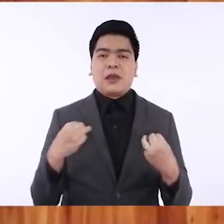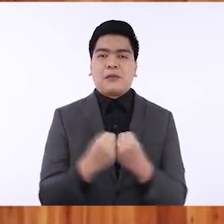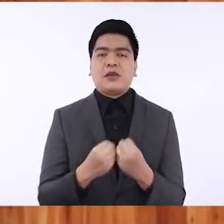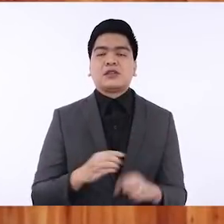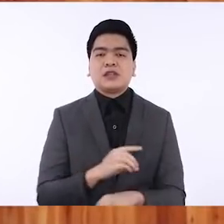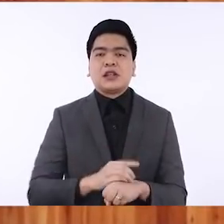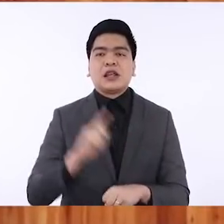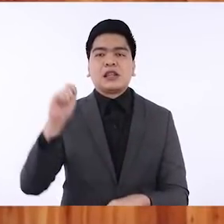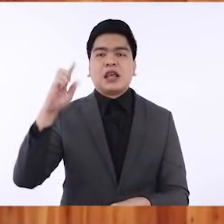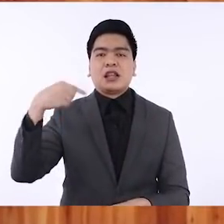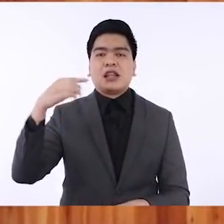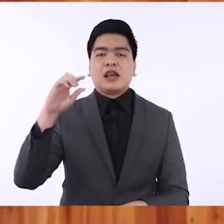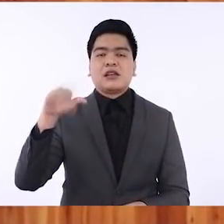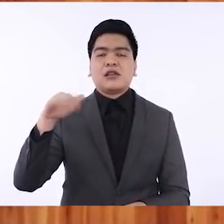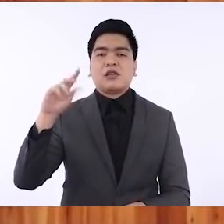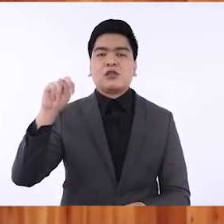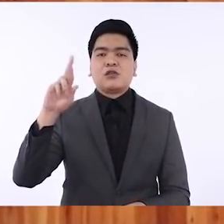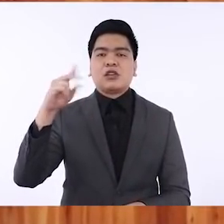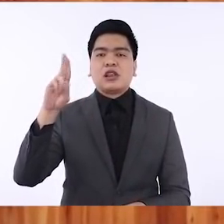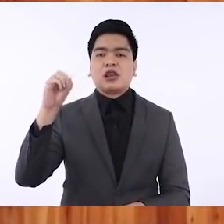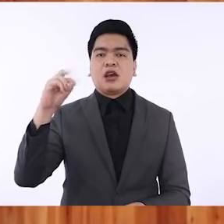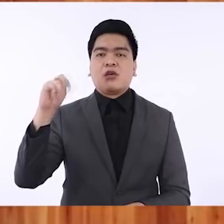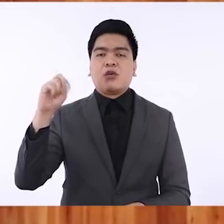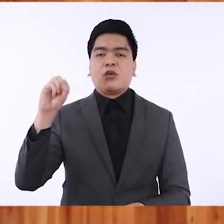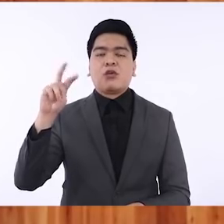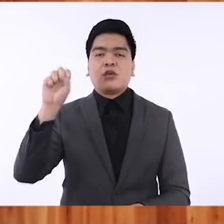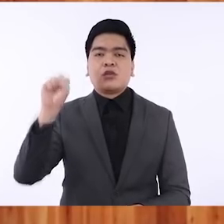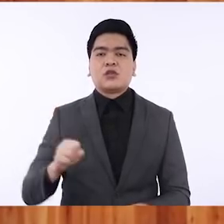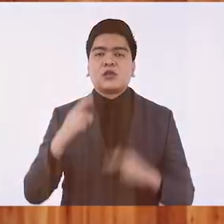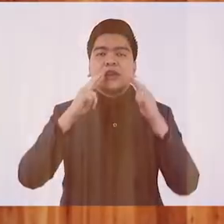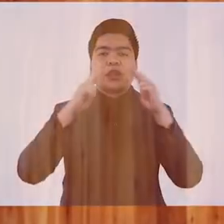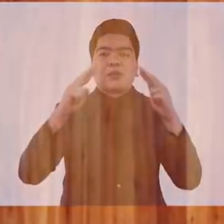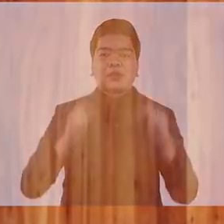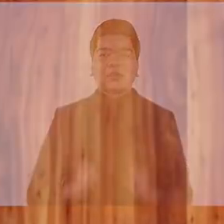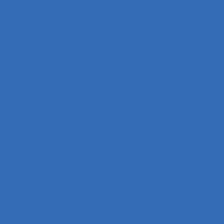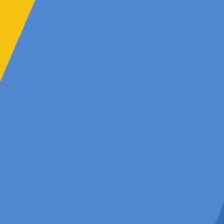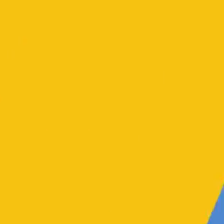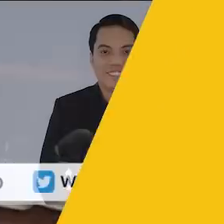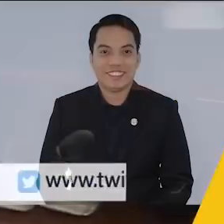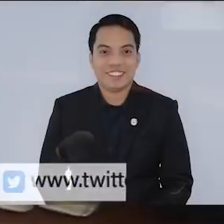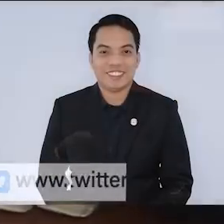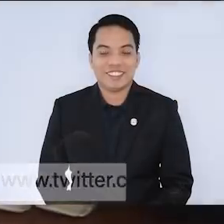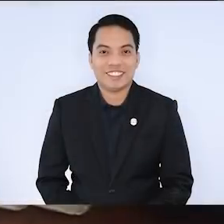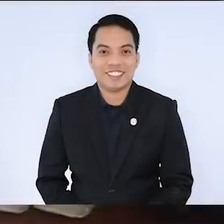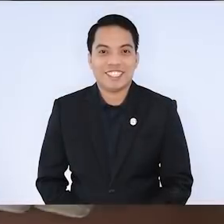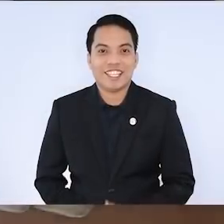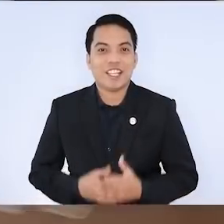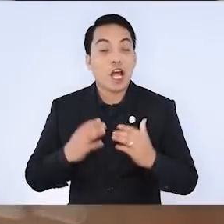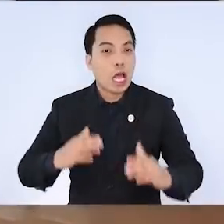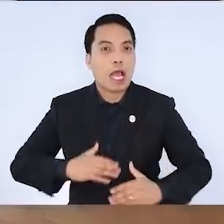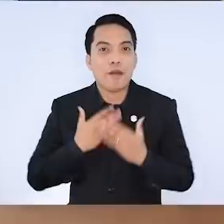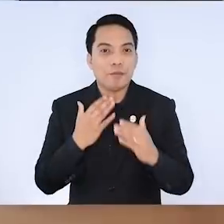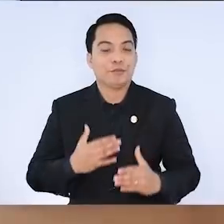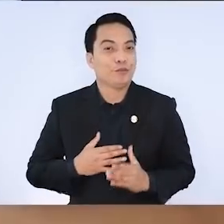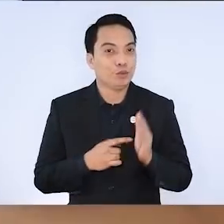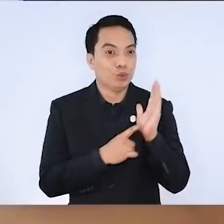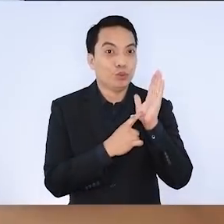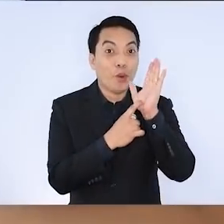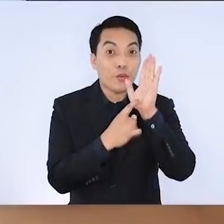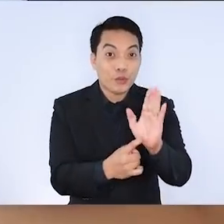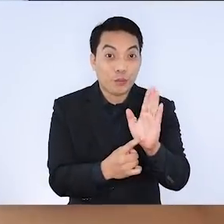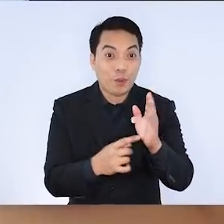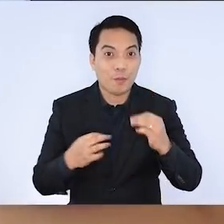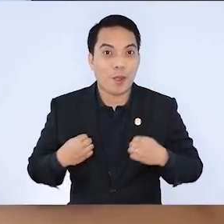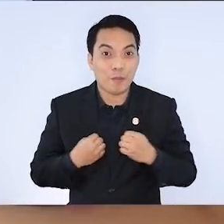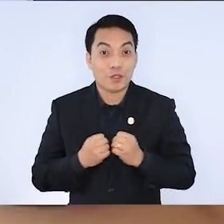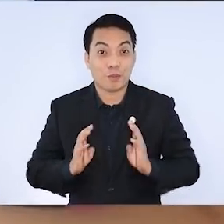sa distrito ng Tandag City, Surigao del Sur. Narito ang report. Masayang pinamalas ng mga nasa